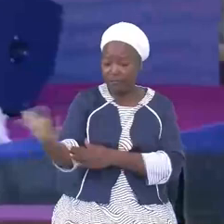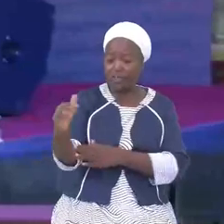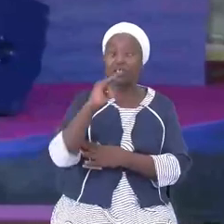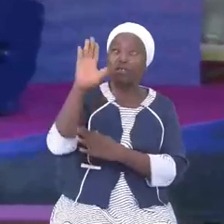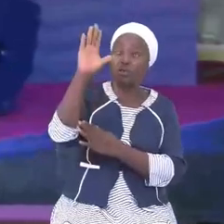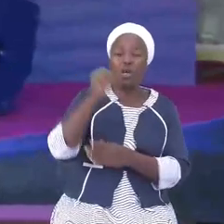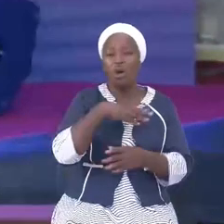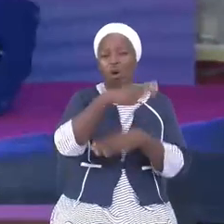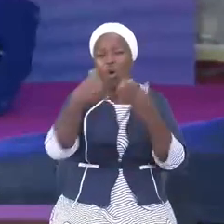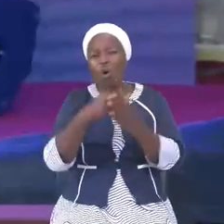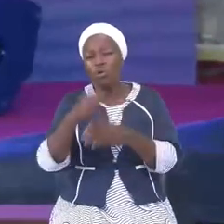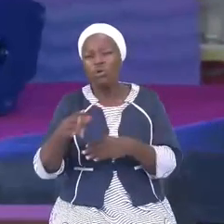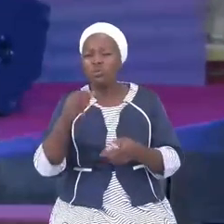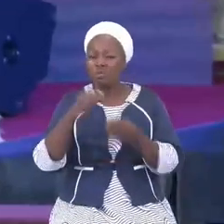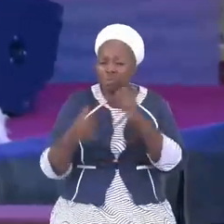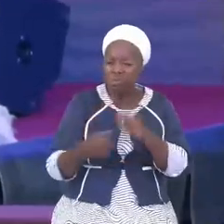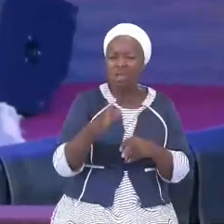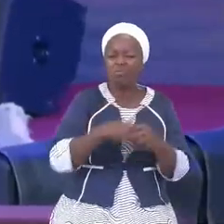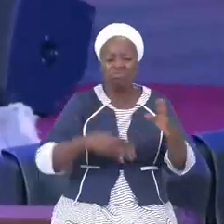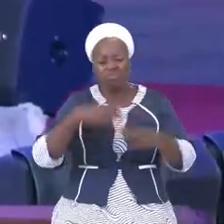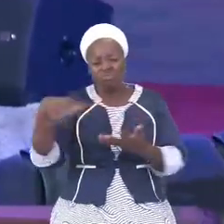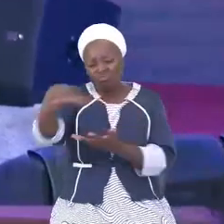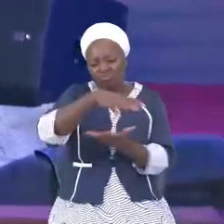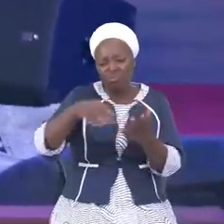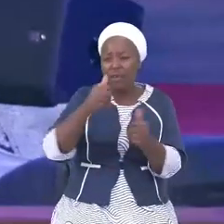Toutes tes vagues et tous tes flots ont passé sur moi.